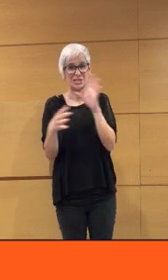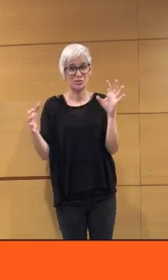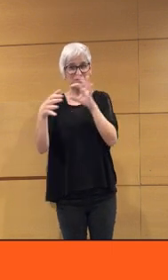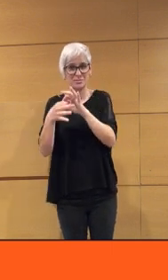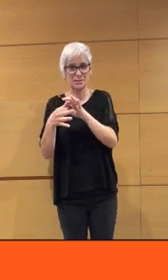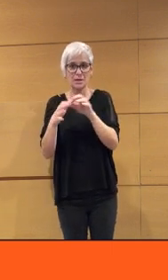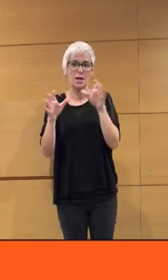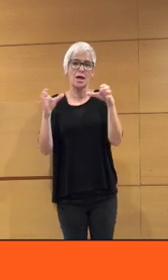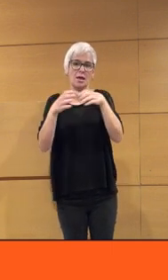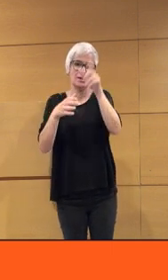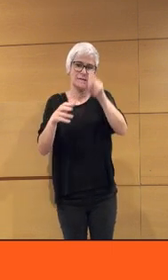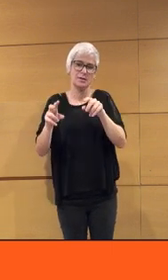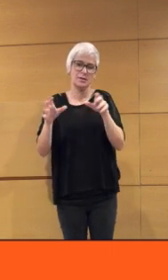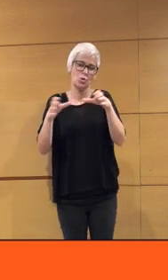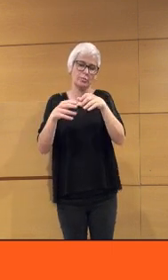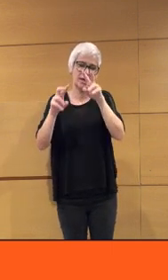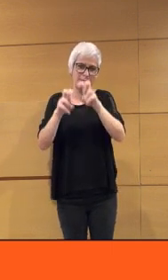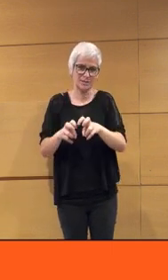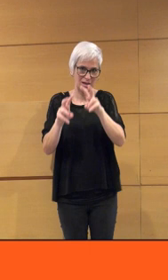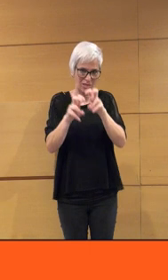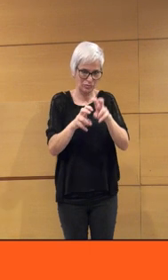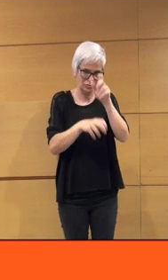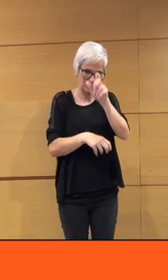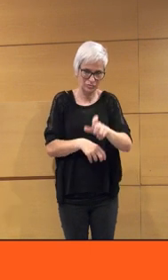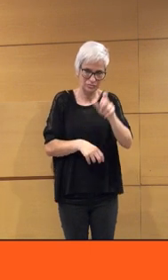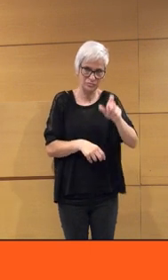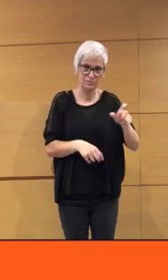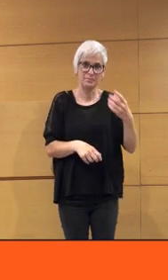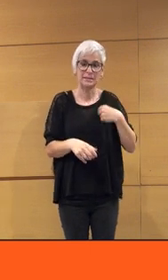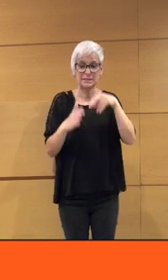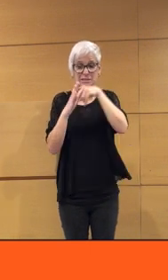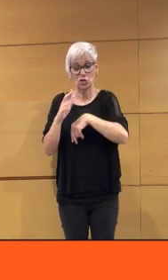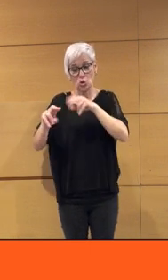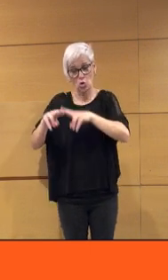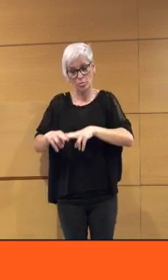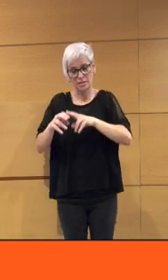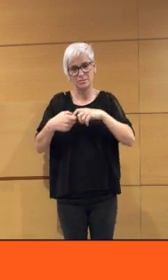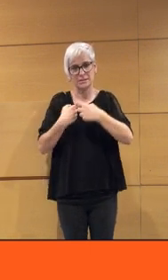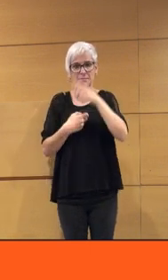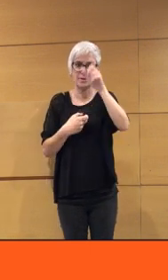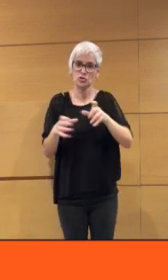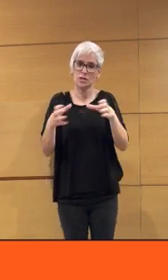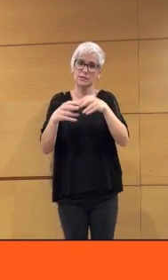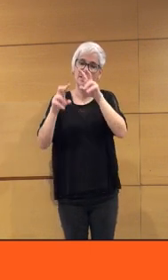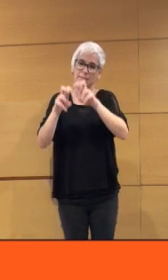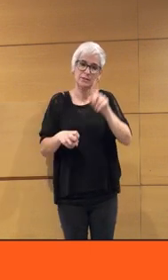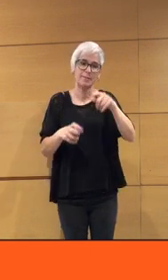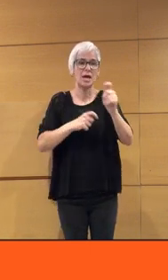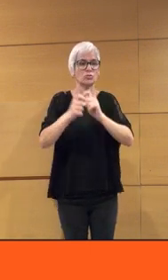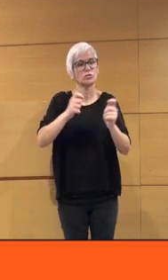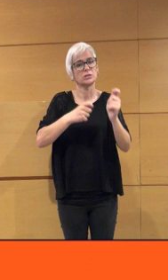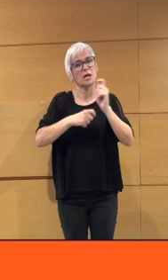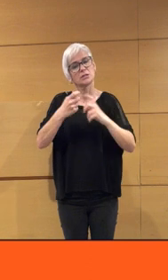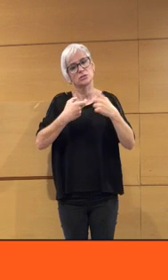alguns investigadors. Per tant, en l'elaboració d'aquestes normes hi participem investigadors, hi participem associacions, hi